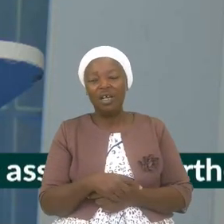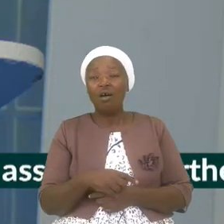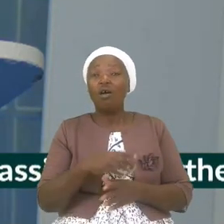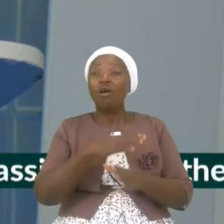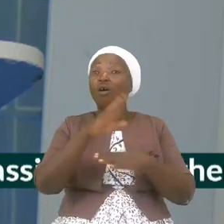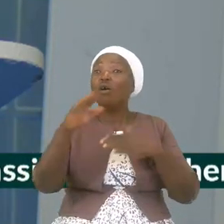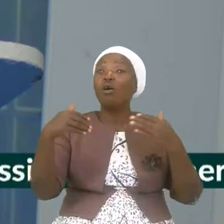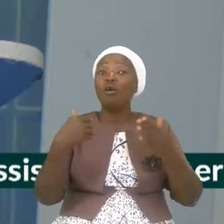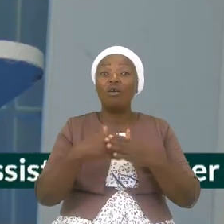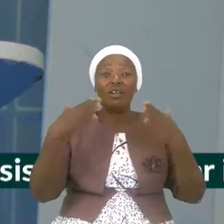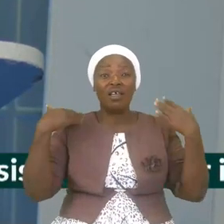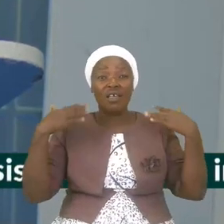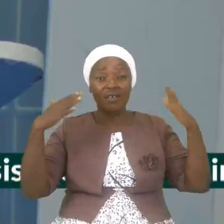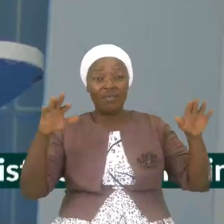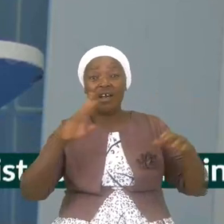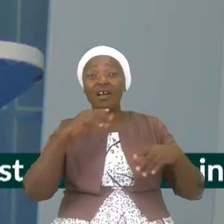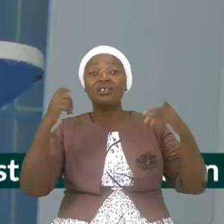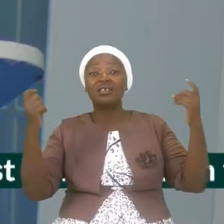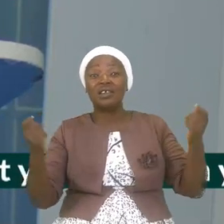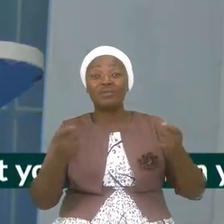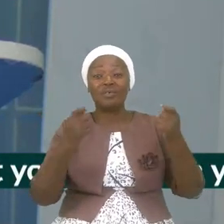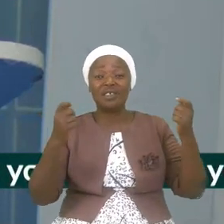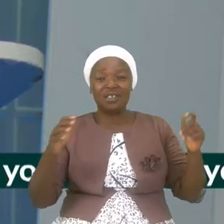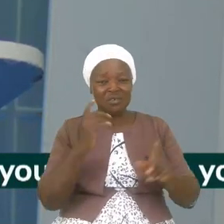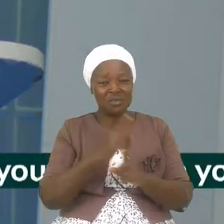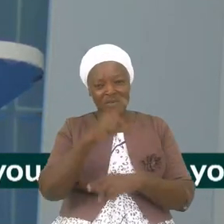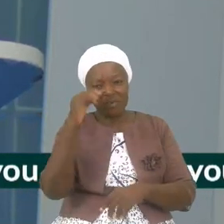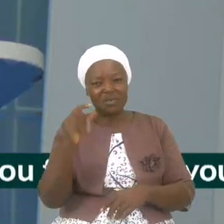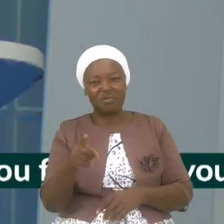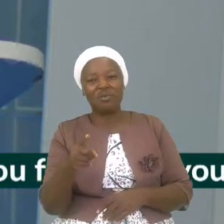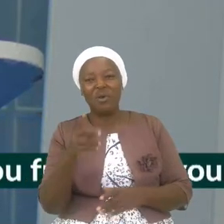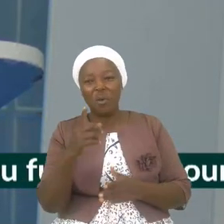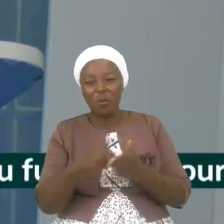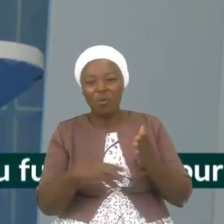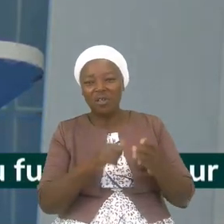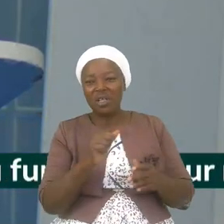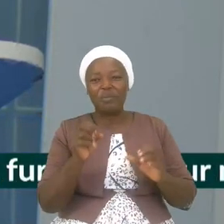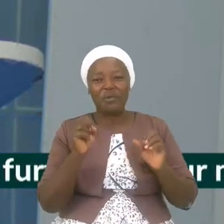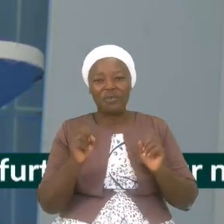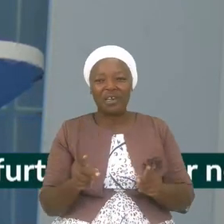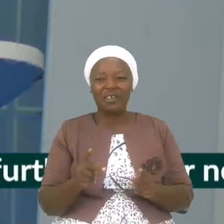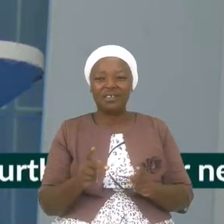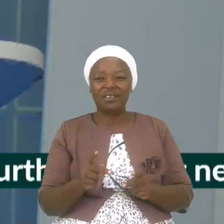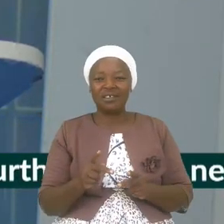Tous les anges célèbrent en ta faveur. Quel privilège!